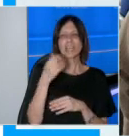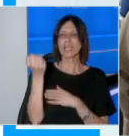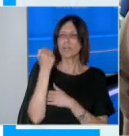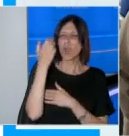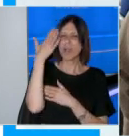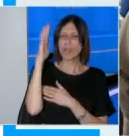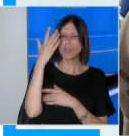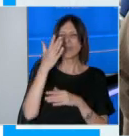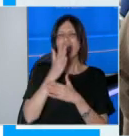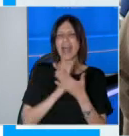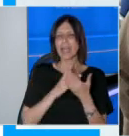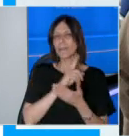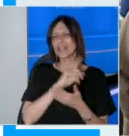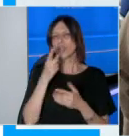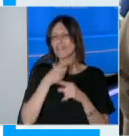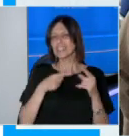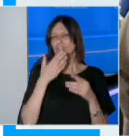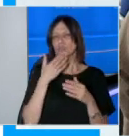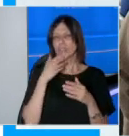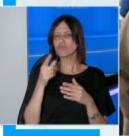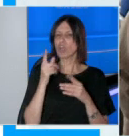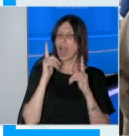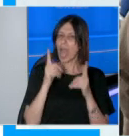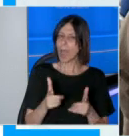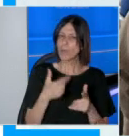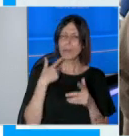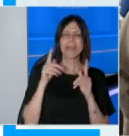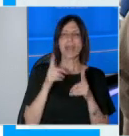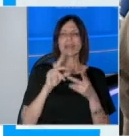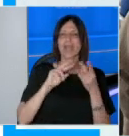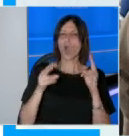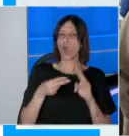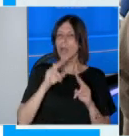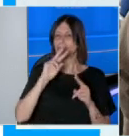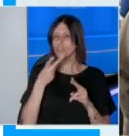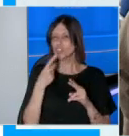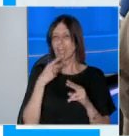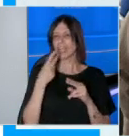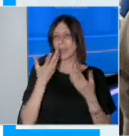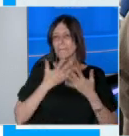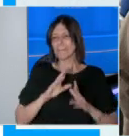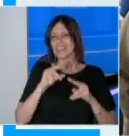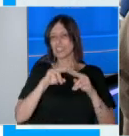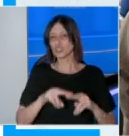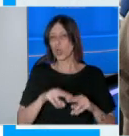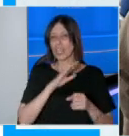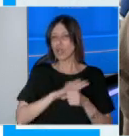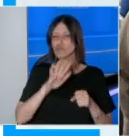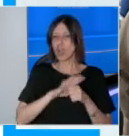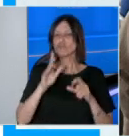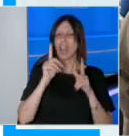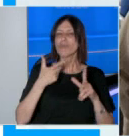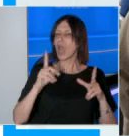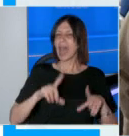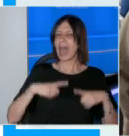חלק ממיליון וחצי יהודים שלחמו בעוז במלחמת העולם השנייה, כבן לשורדי השואה שלחם כל חייו עבור